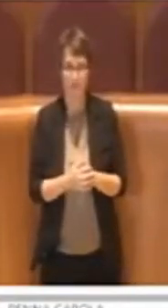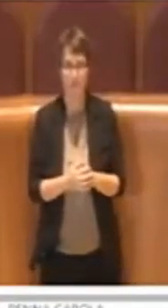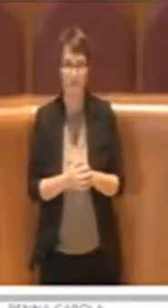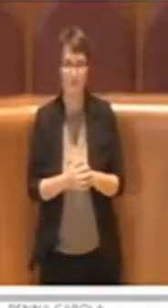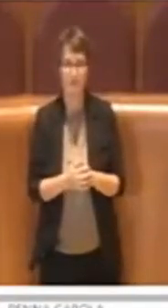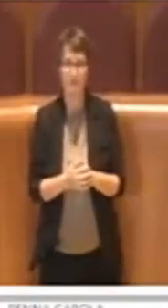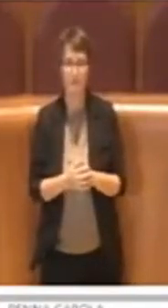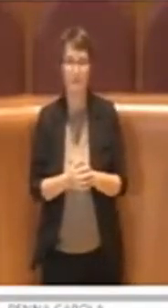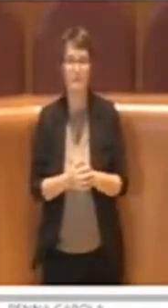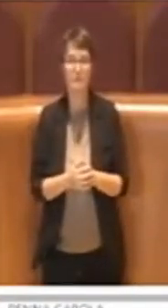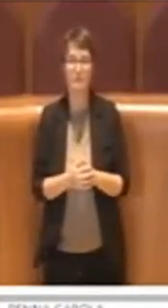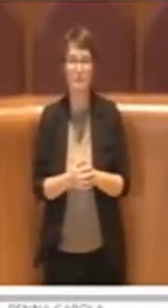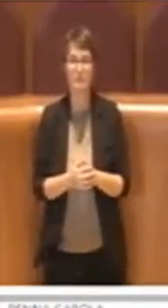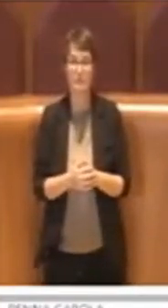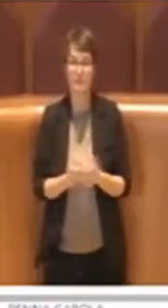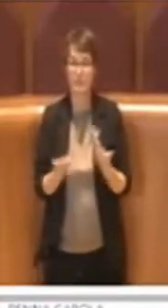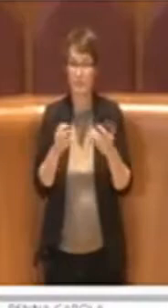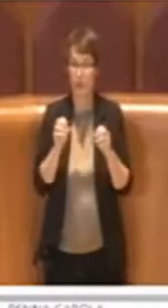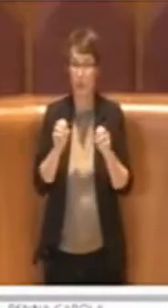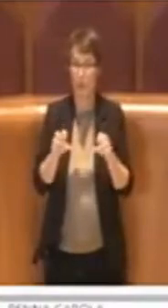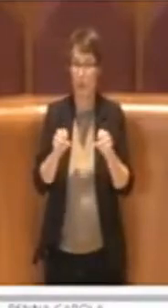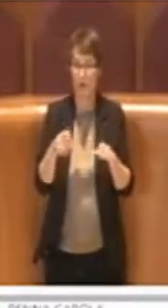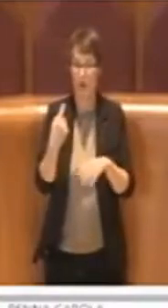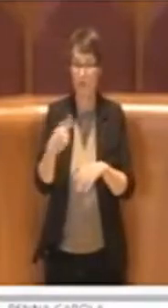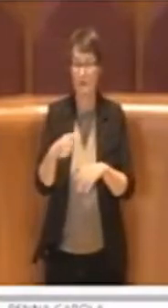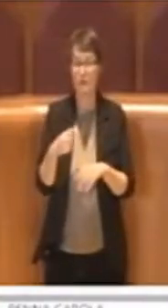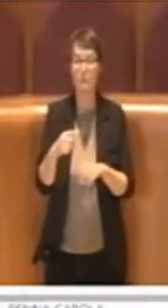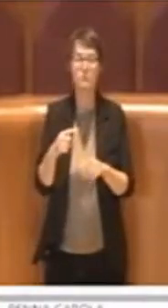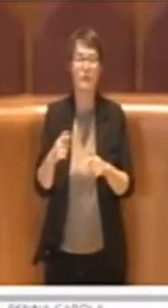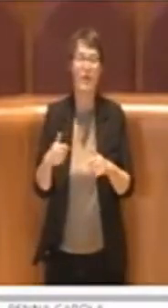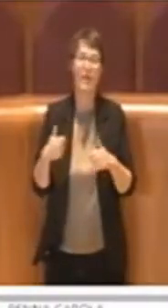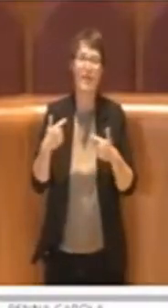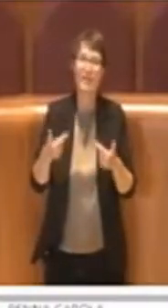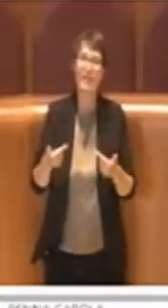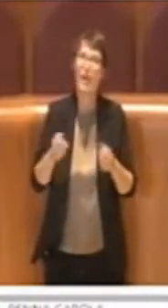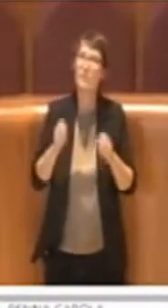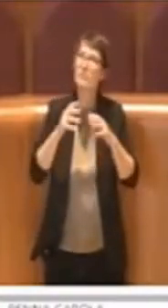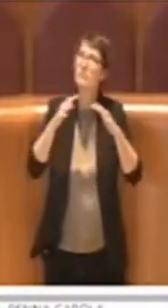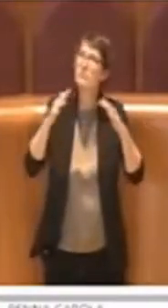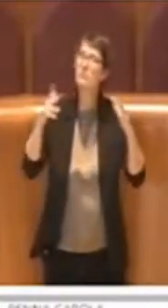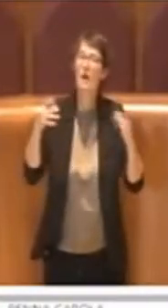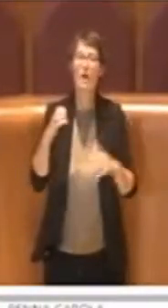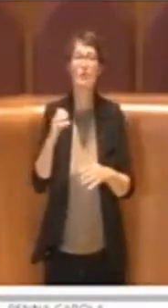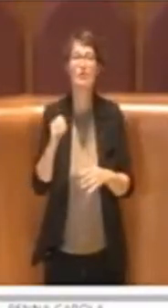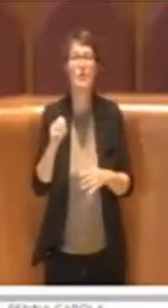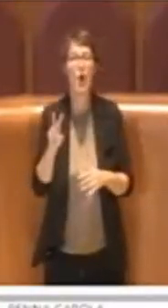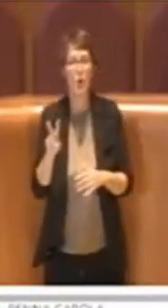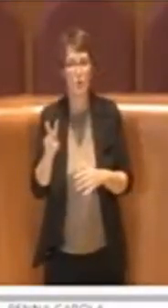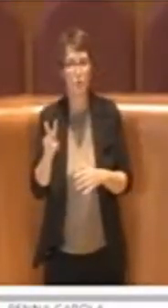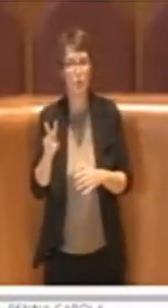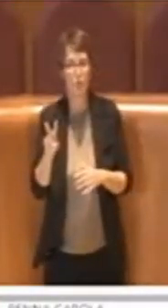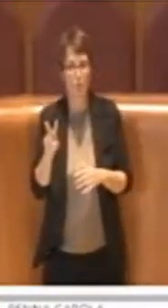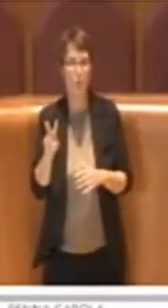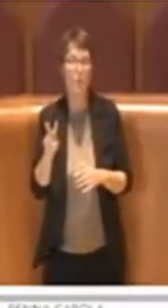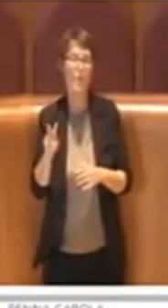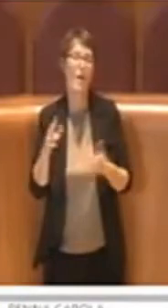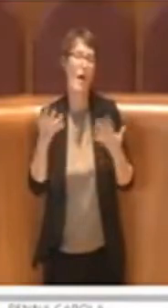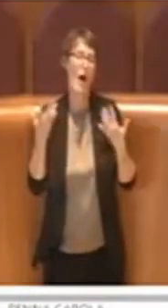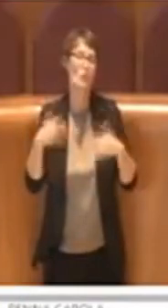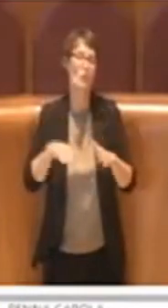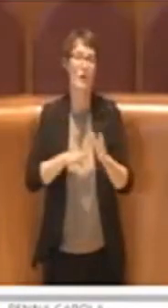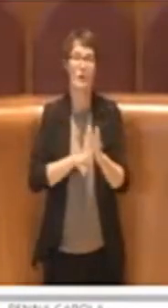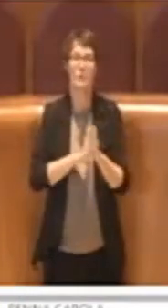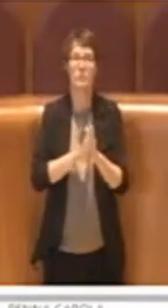inquinano l'ambiente e vanno ad aumentare la concentrazione di CO2 in ambiente e quindi in definitiva l'innalzamento della